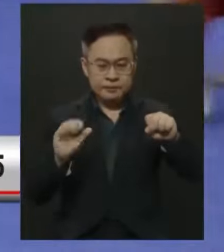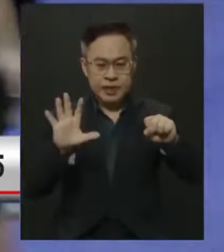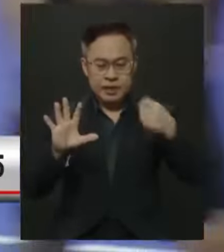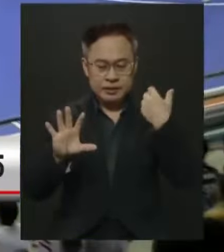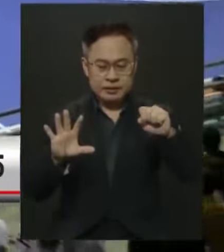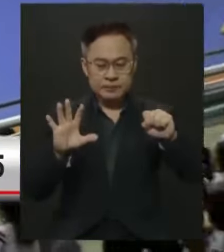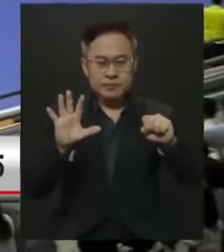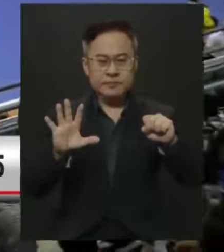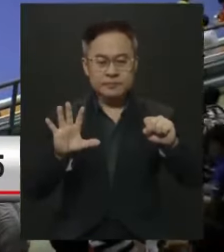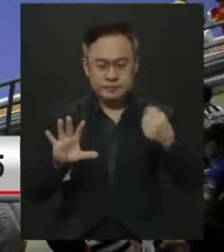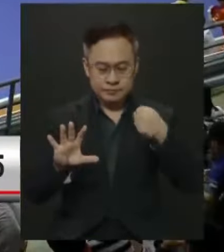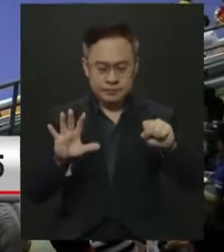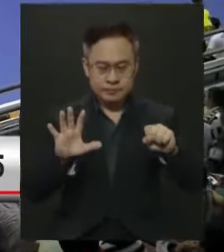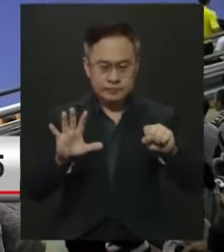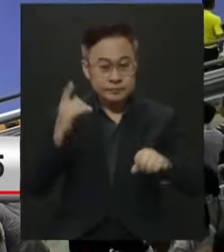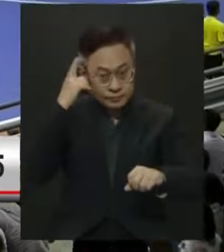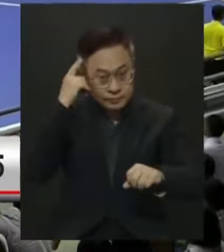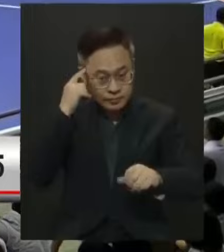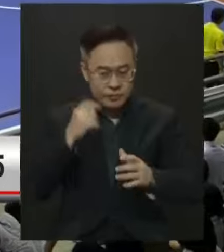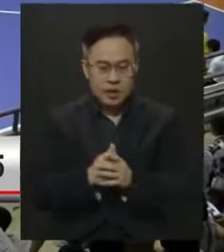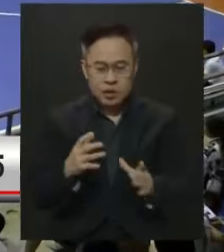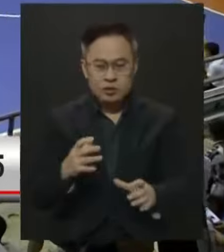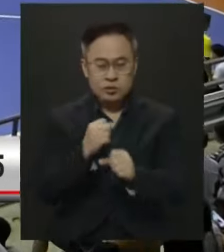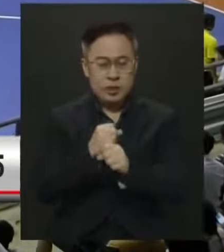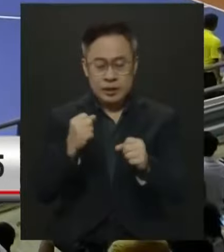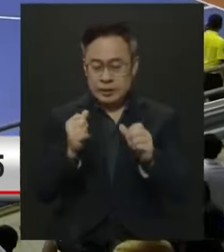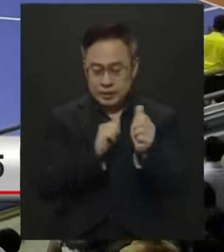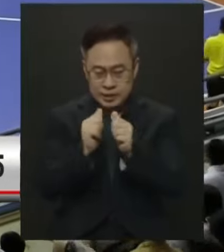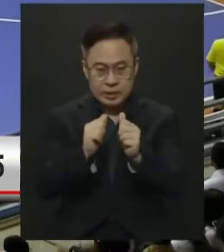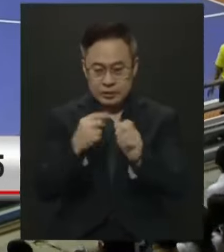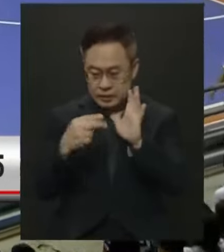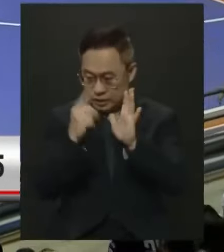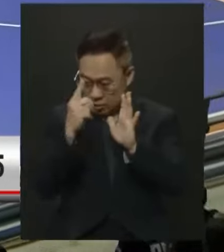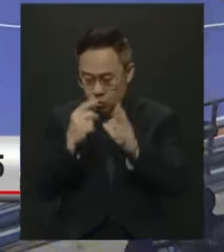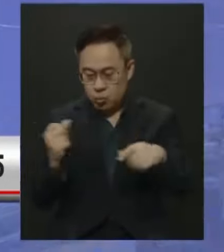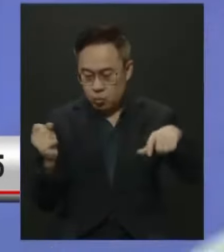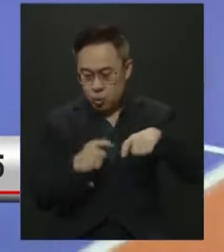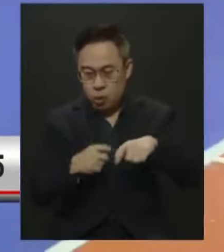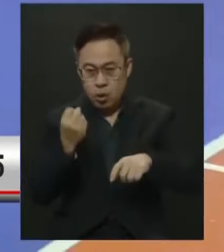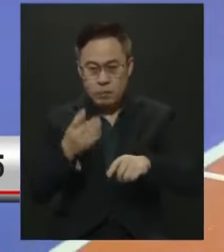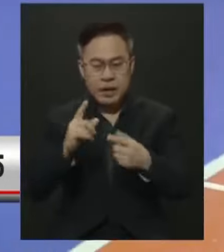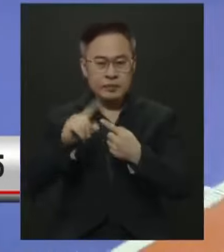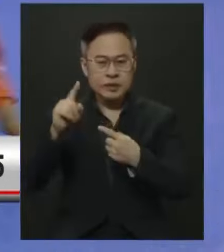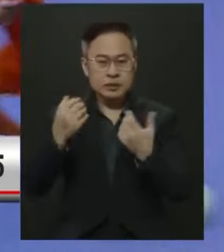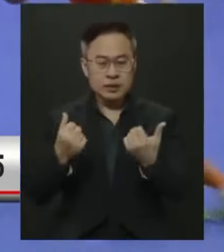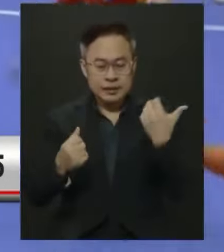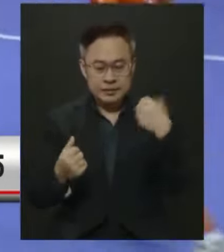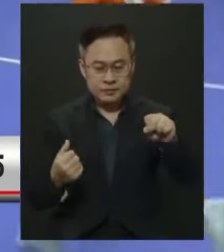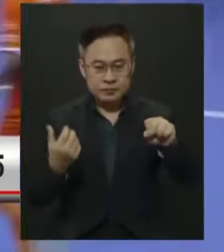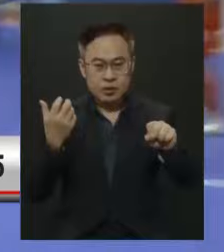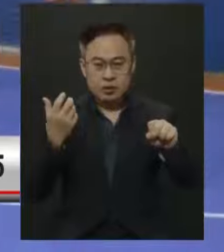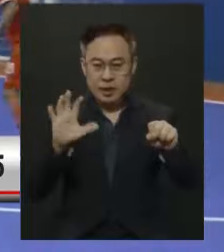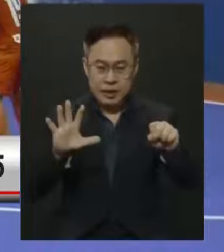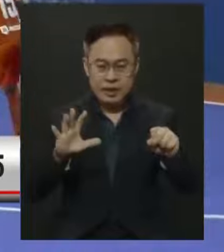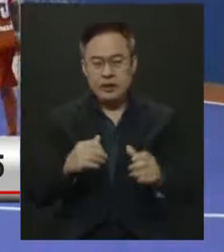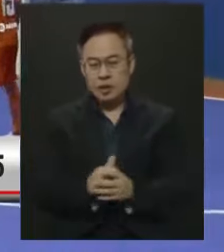ครับเป็นสถิติที่มีประตูเกิดขึ้นใน1เกมเนี่ยมากสุดในฤดูกาลนี้เลยนะครับก่อนหน้านี้เนี่ย